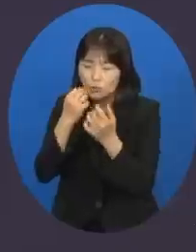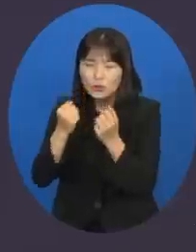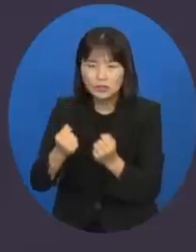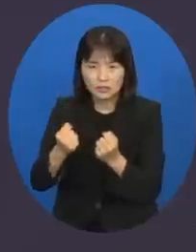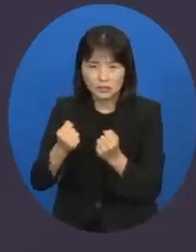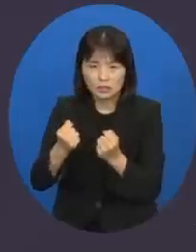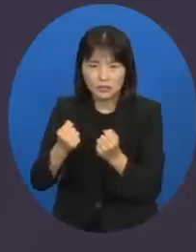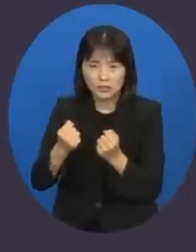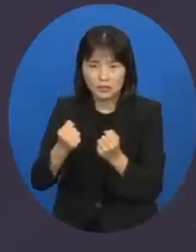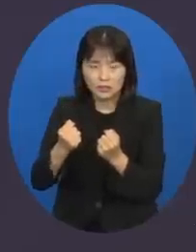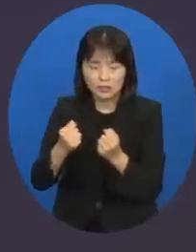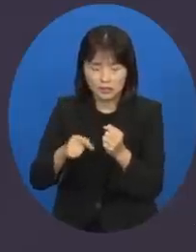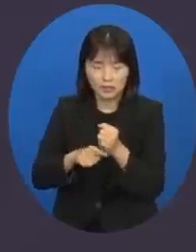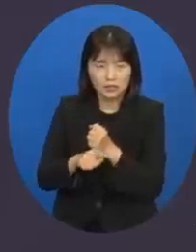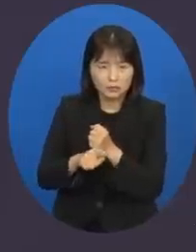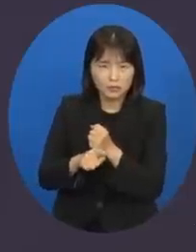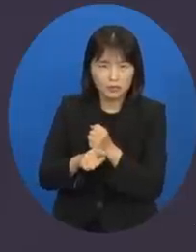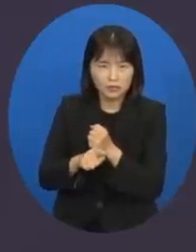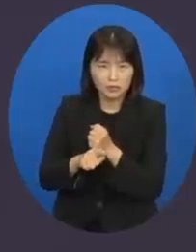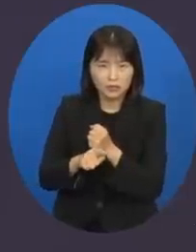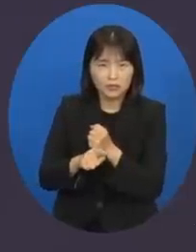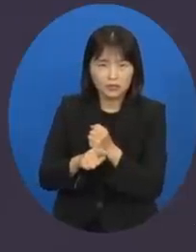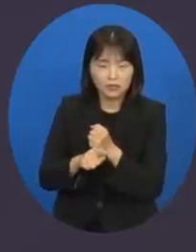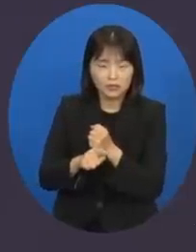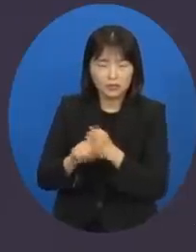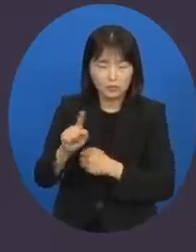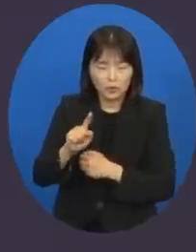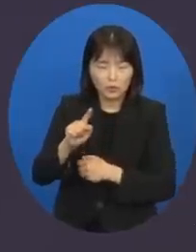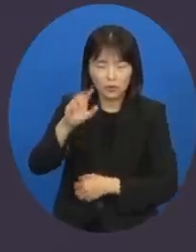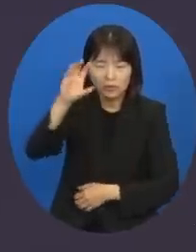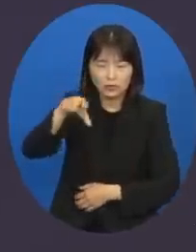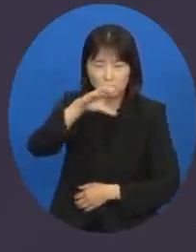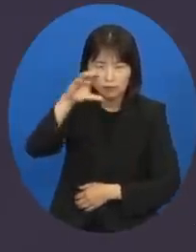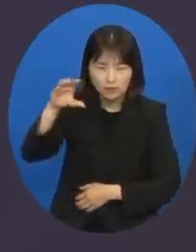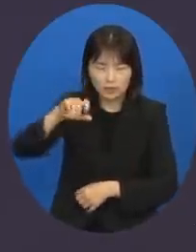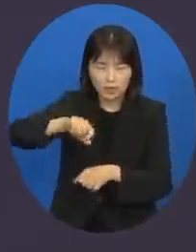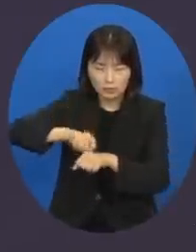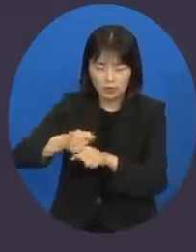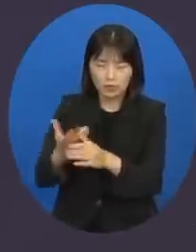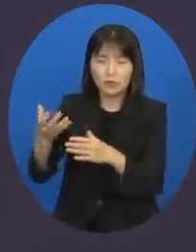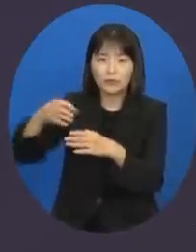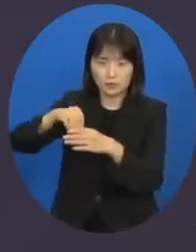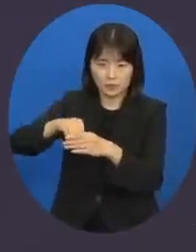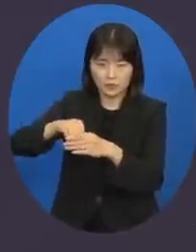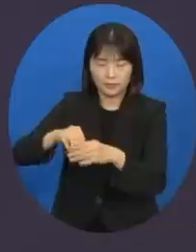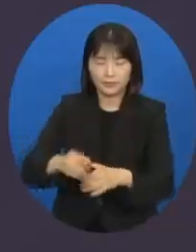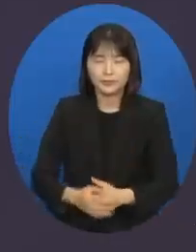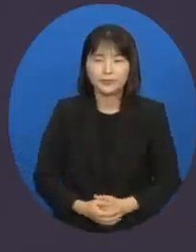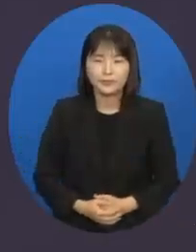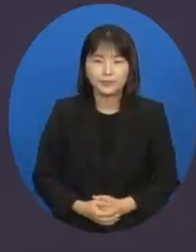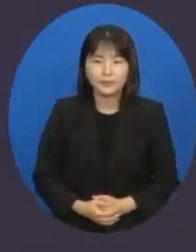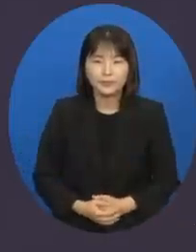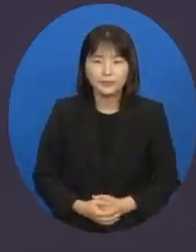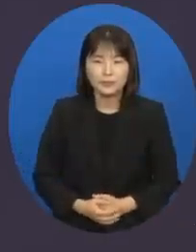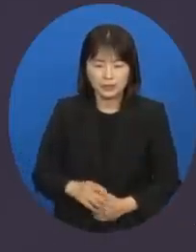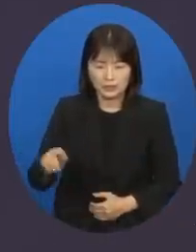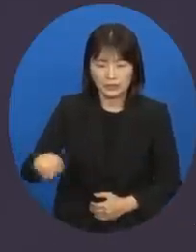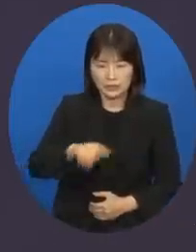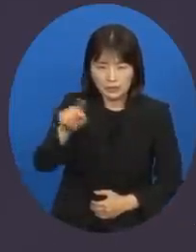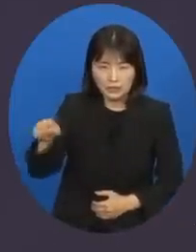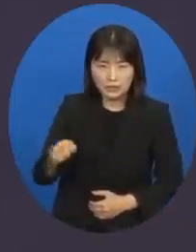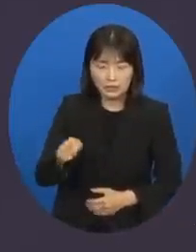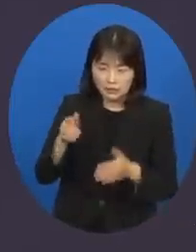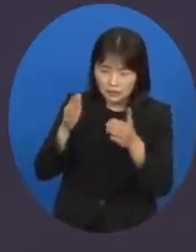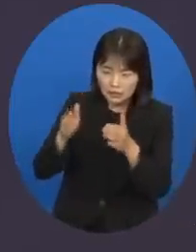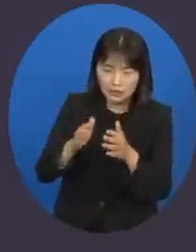하는 그 의미가 여러분 십자가에 담겨 있었기 때문에 그렇습니다. 바로 이런 이들을 향해서 사람들이 하는